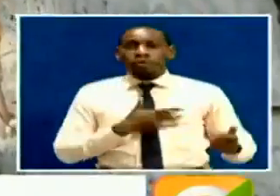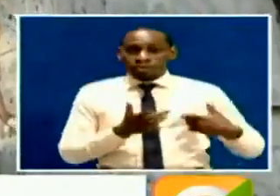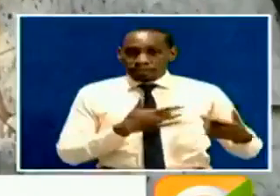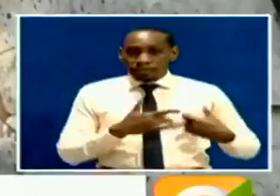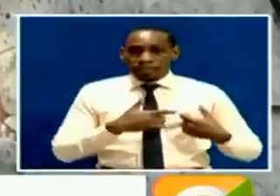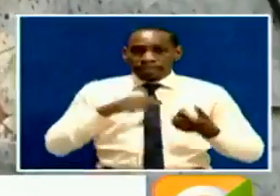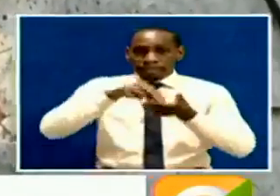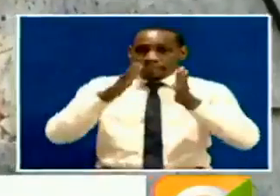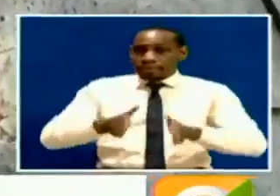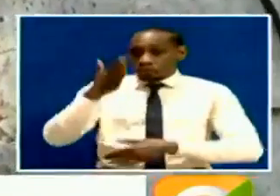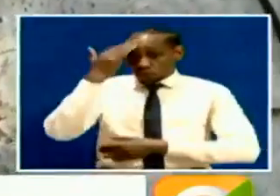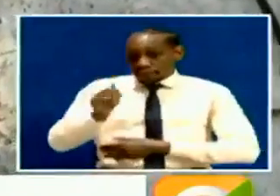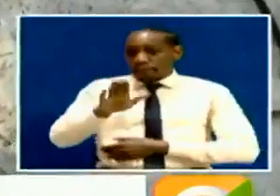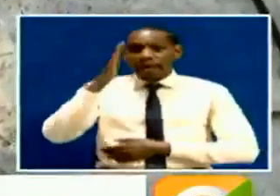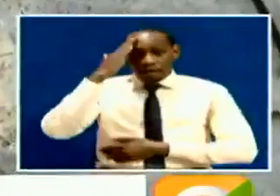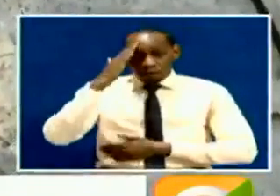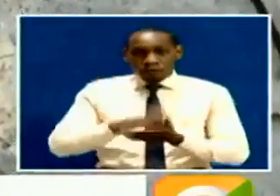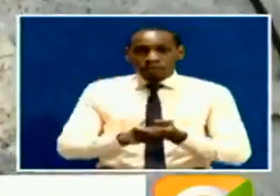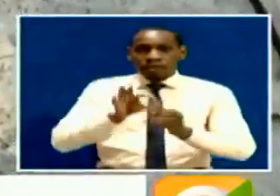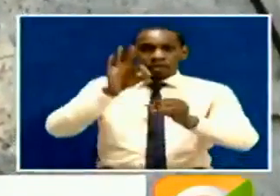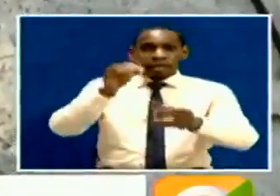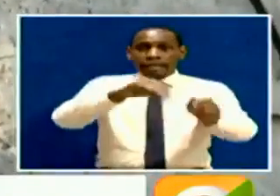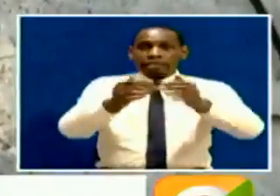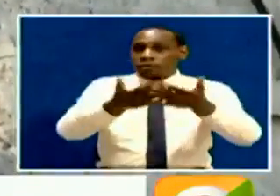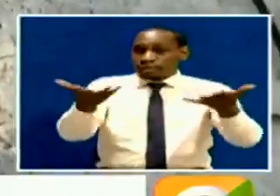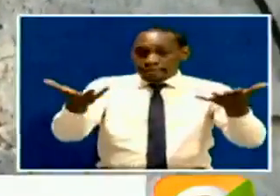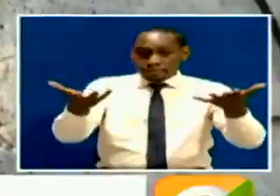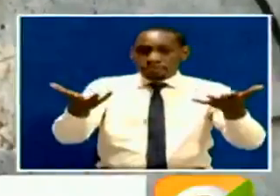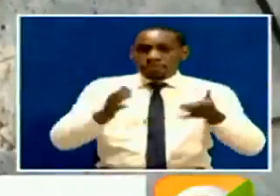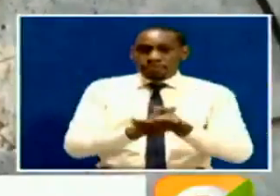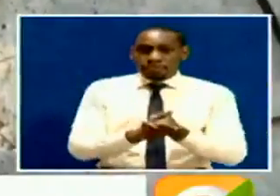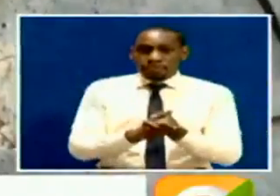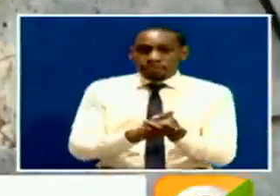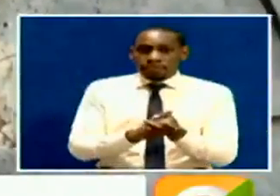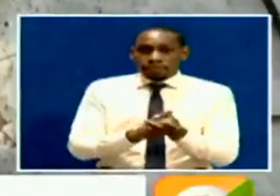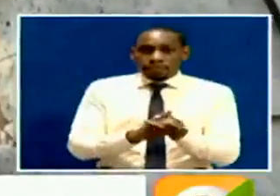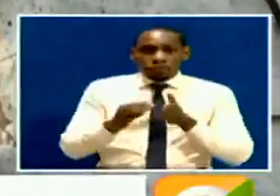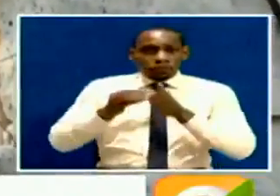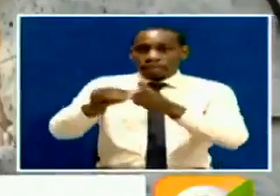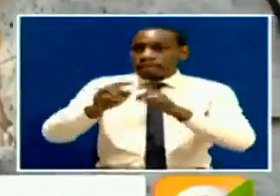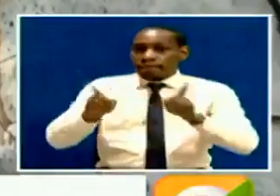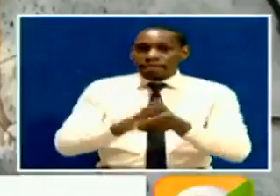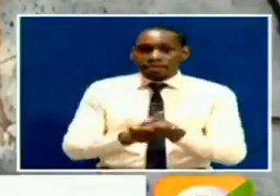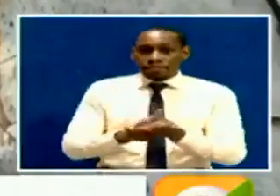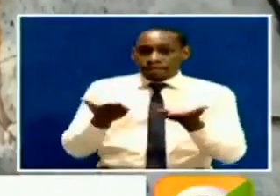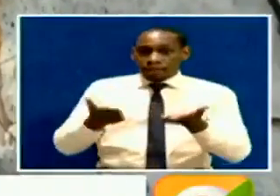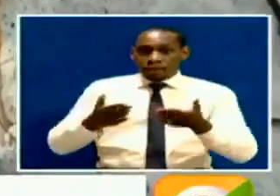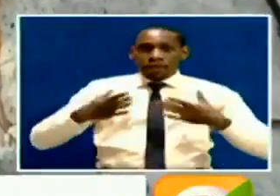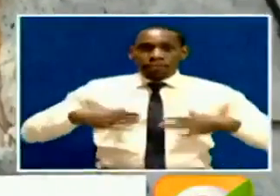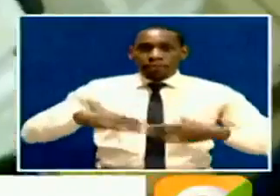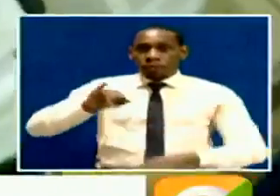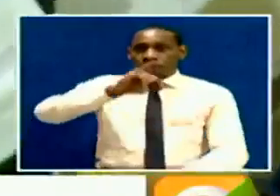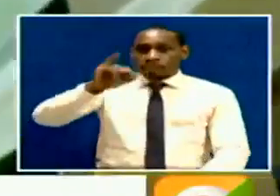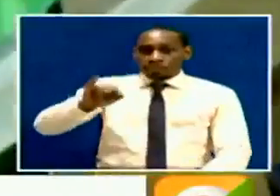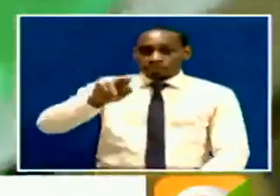our candidates because you know every other poll out there is giving us an unassailable lead, but we leave it to the voters and to the people